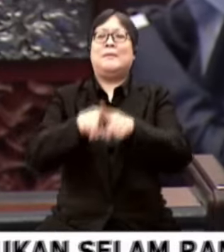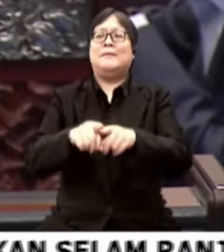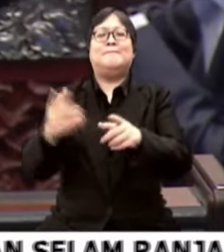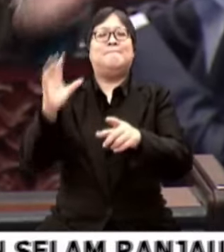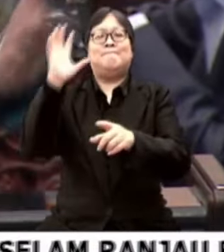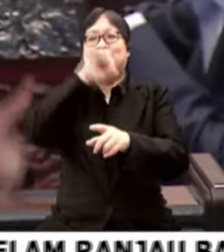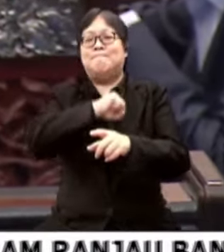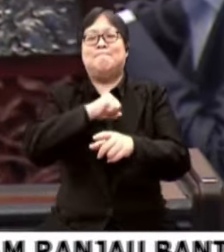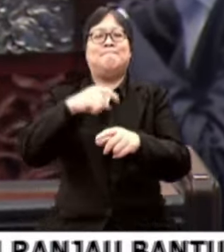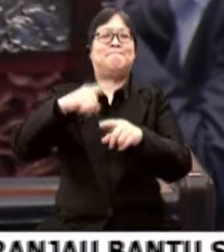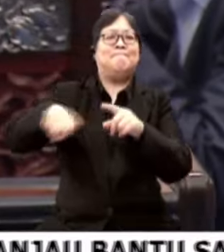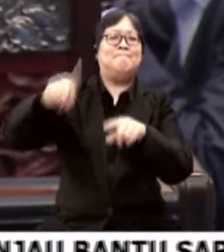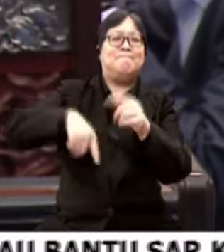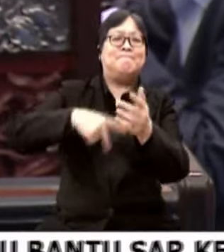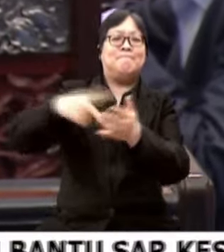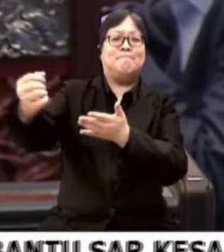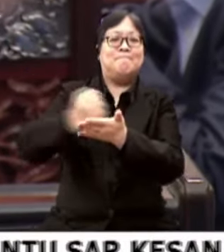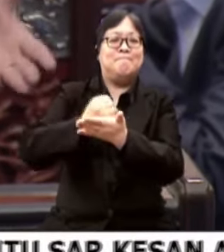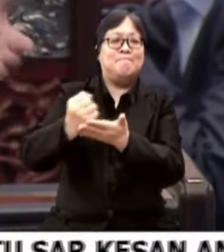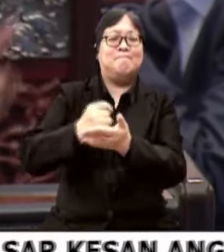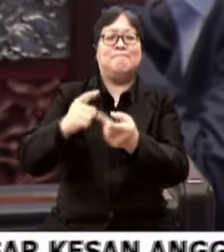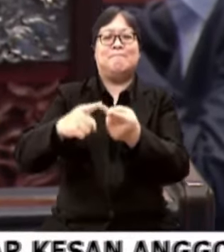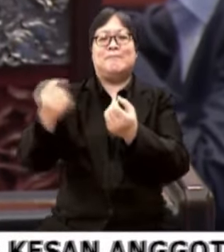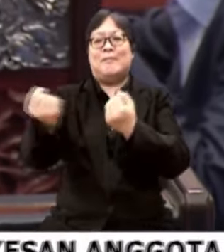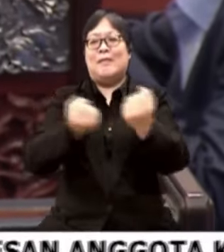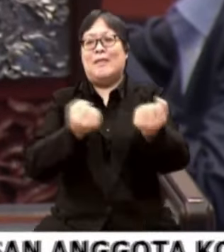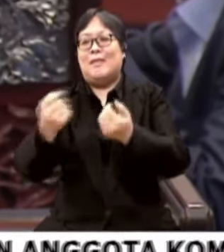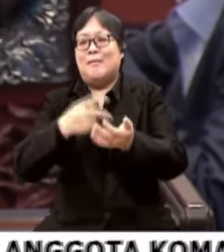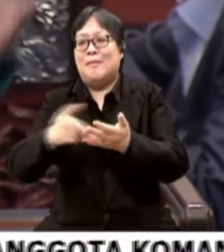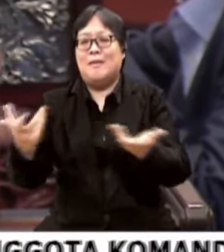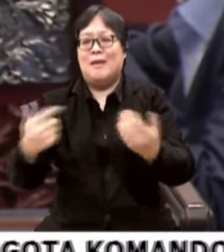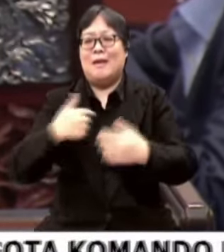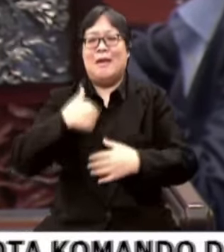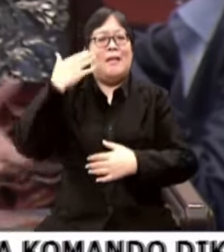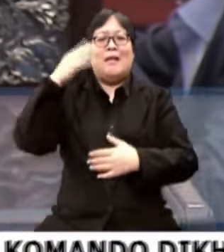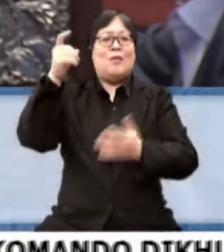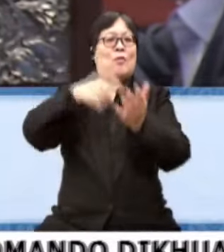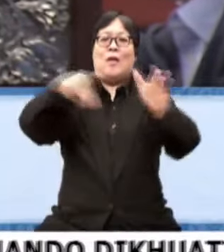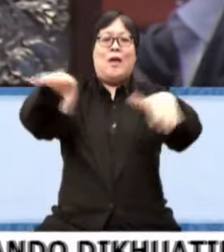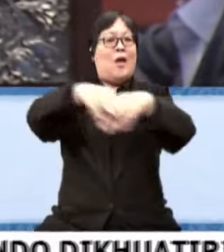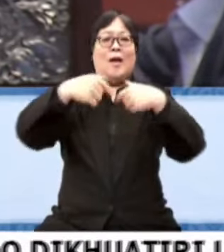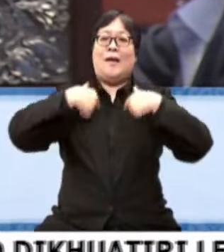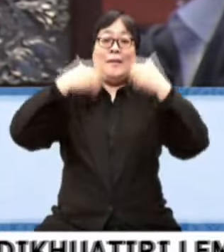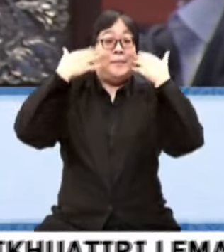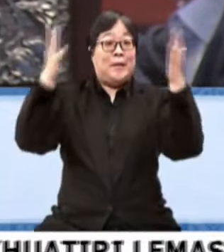tak mampu nak bayar kak kredit utang kendaraan Saya tak tahu